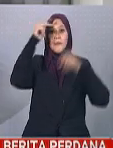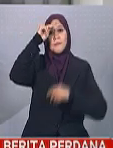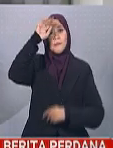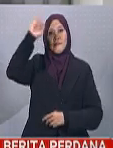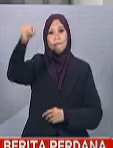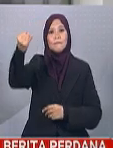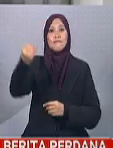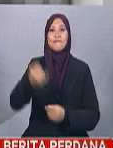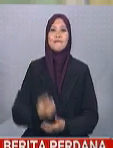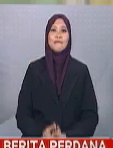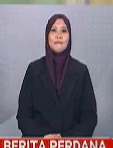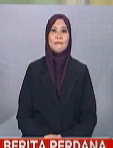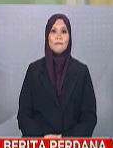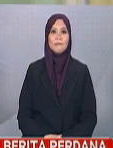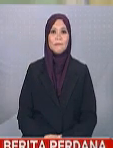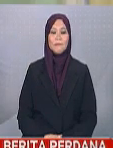Putrajaya.